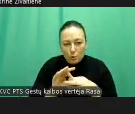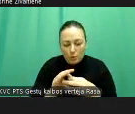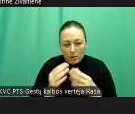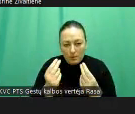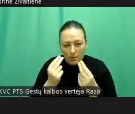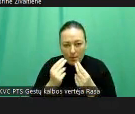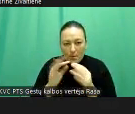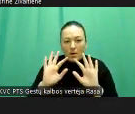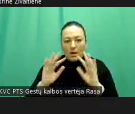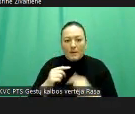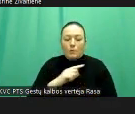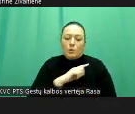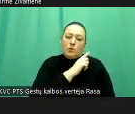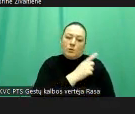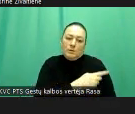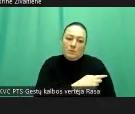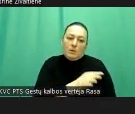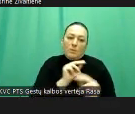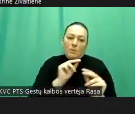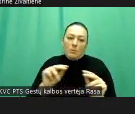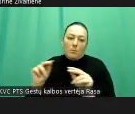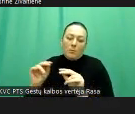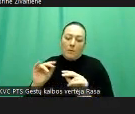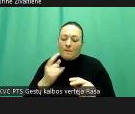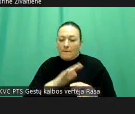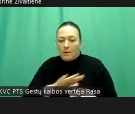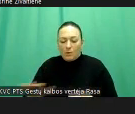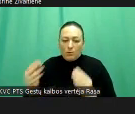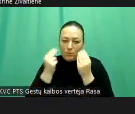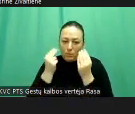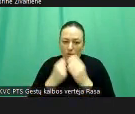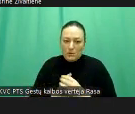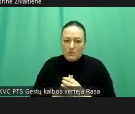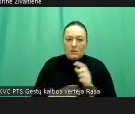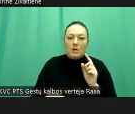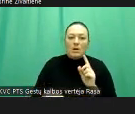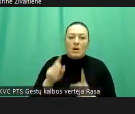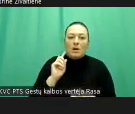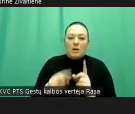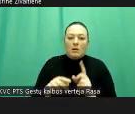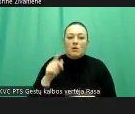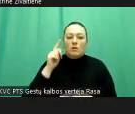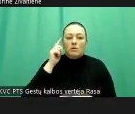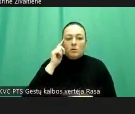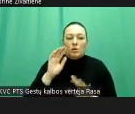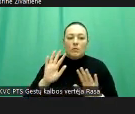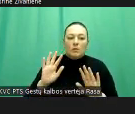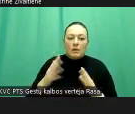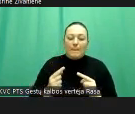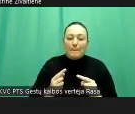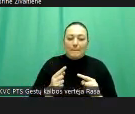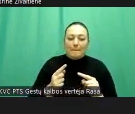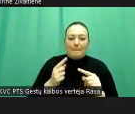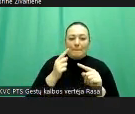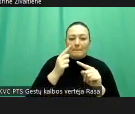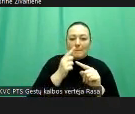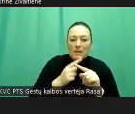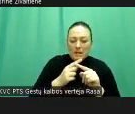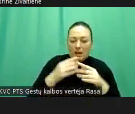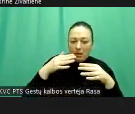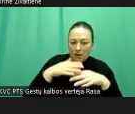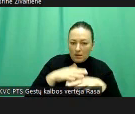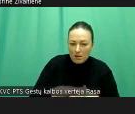kaip sustiprinti mokinių mokymasi. Kartais jie dar žinomi kaip pridėtinė